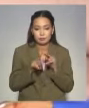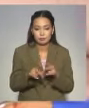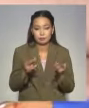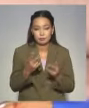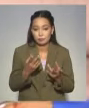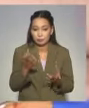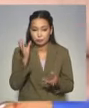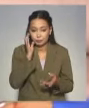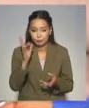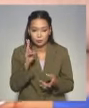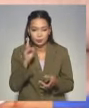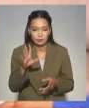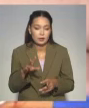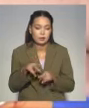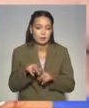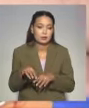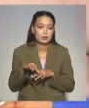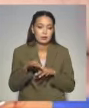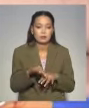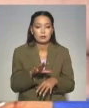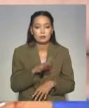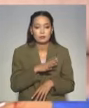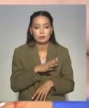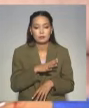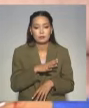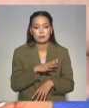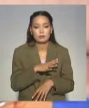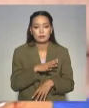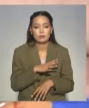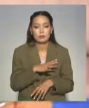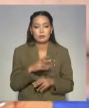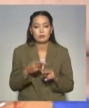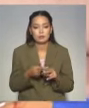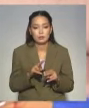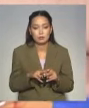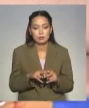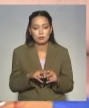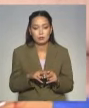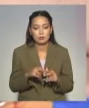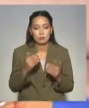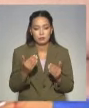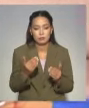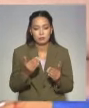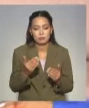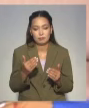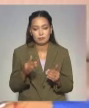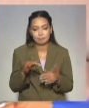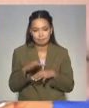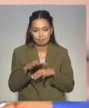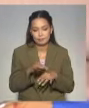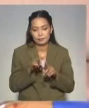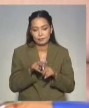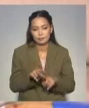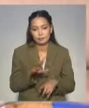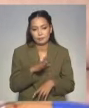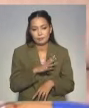бір еркек келді. Сосын аржан деген қыз тұрды, нағызды алды, кіре бер деп айтты.